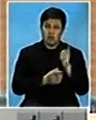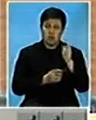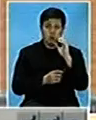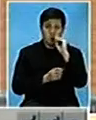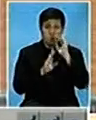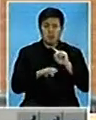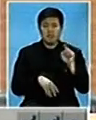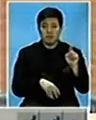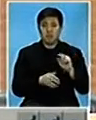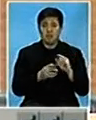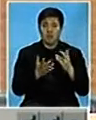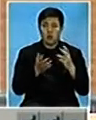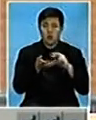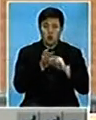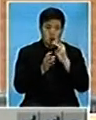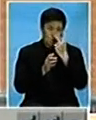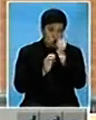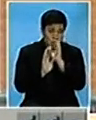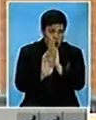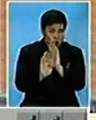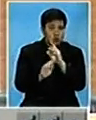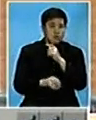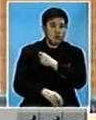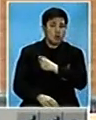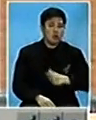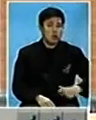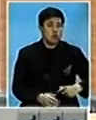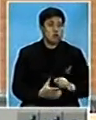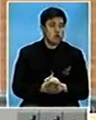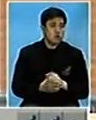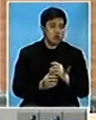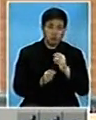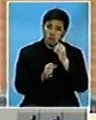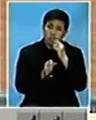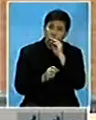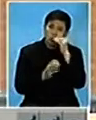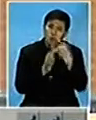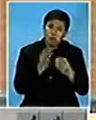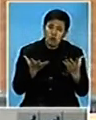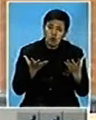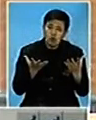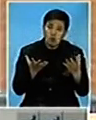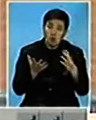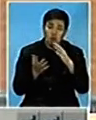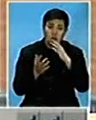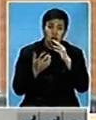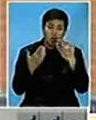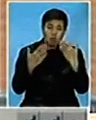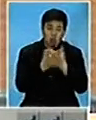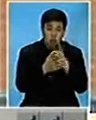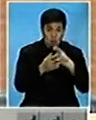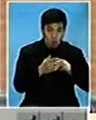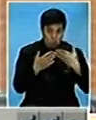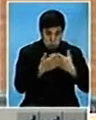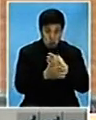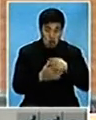ยเขารักษาสถาบันพระมหากษัตริย์นะครับเขาพูดผิดตรงไหนครับหรือท่านเป็นฝ่ายนั้นล่ะครับหรือท่านอยากจะแก้